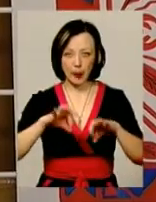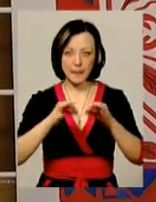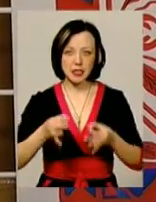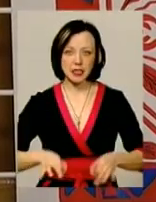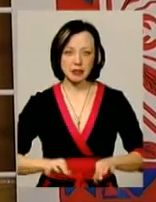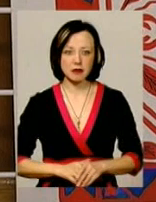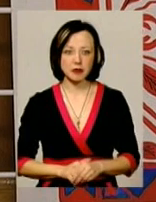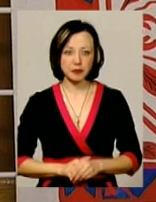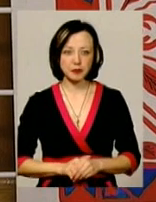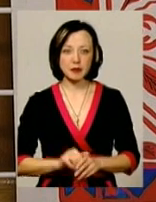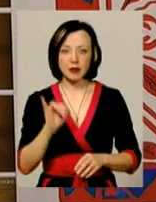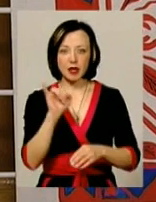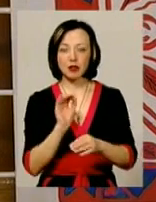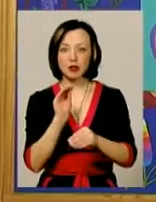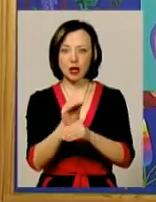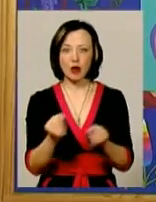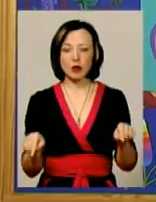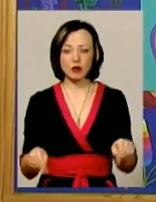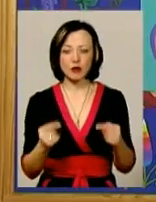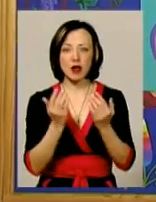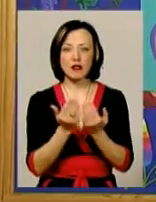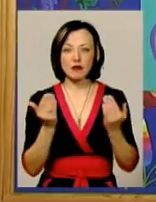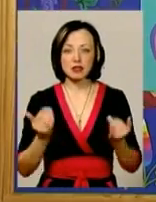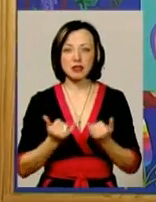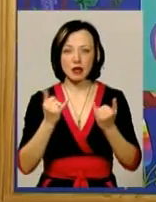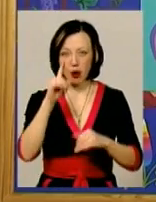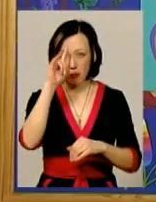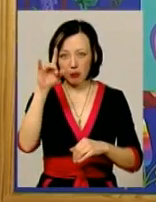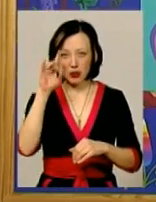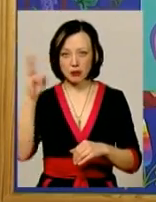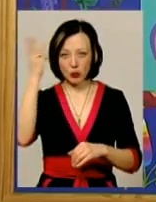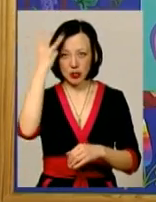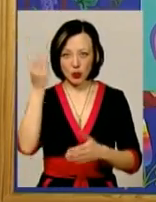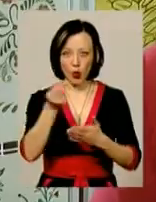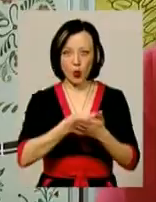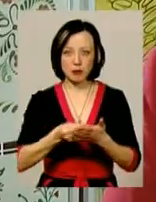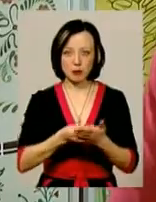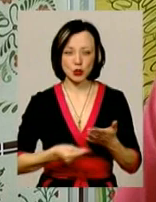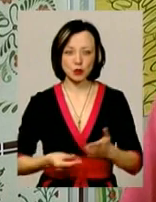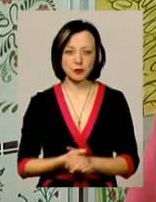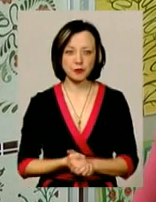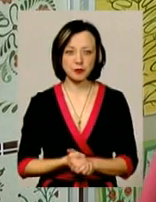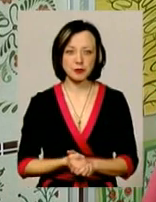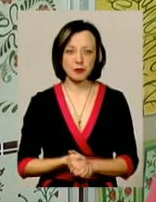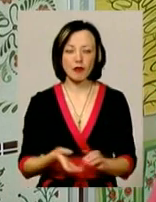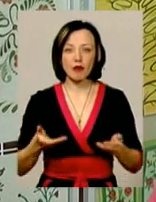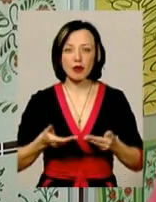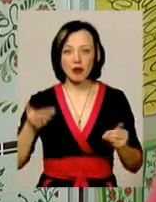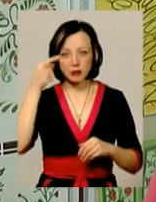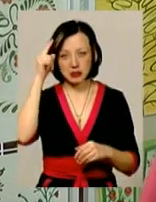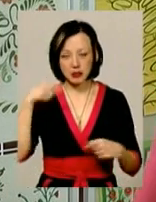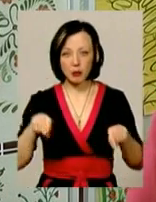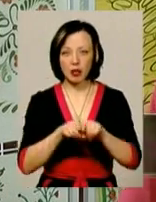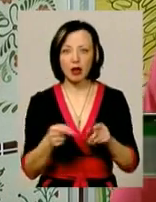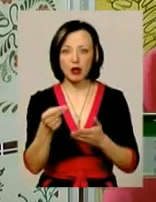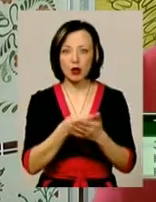мистецтв Таїсія Стан. І додає, організували виставку задля популяризації подільського розпису. Ми знаємо такий розпис,